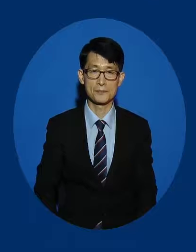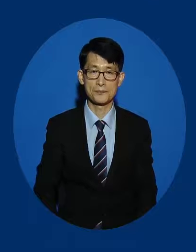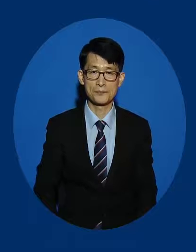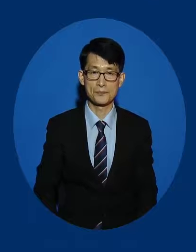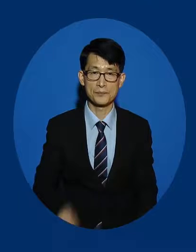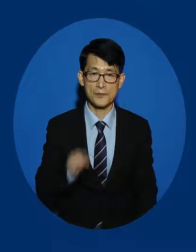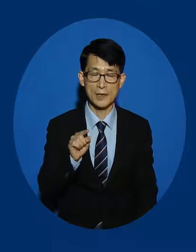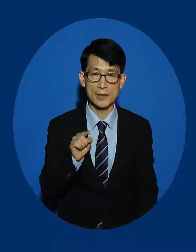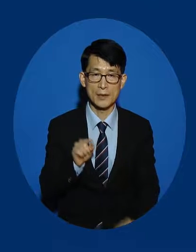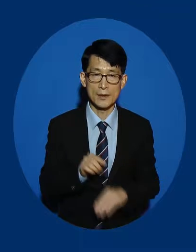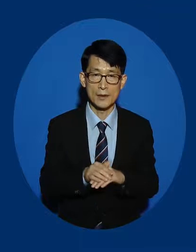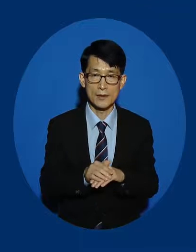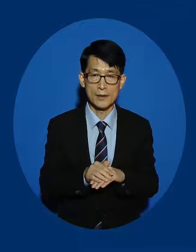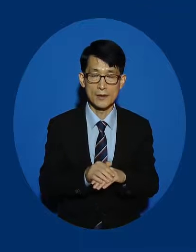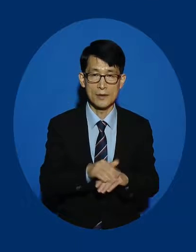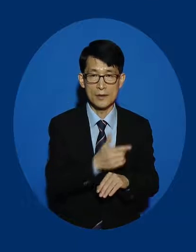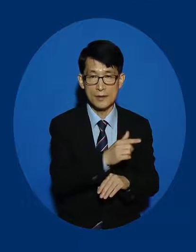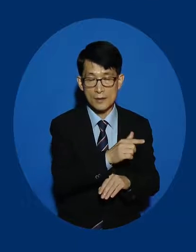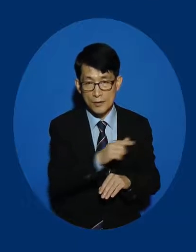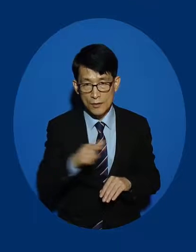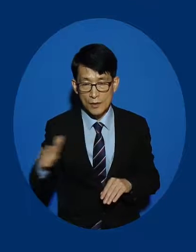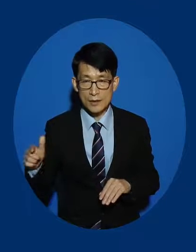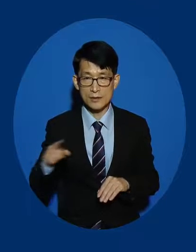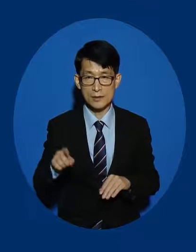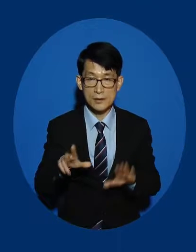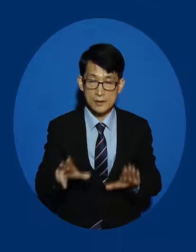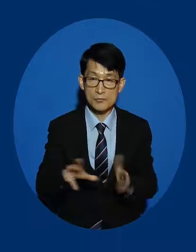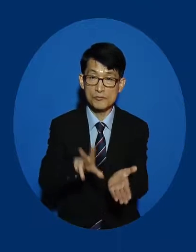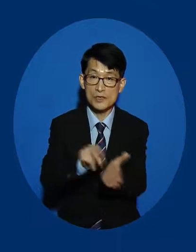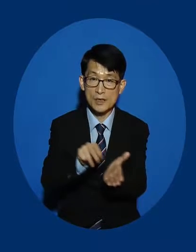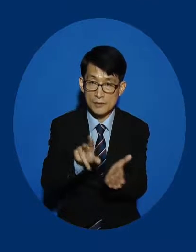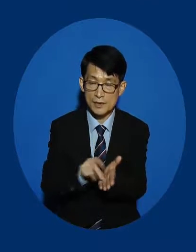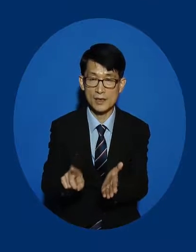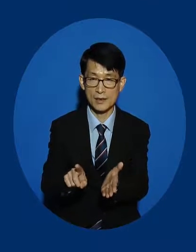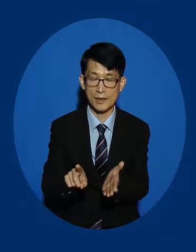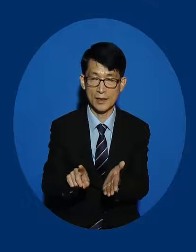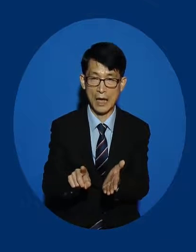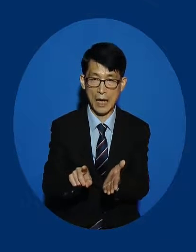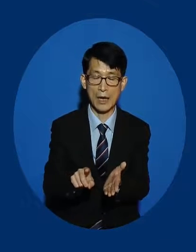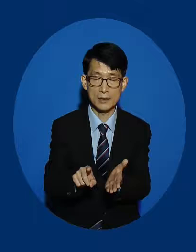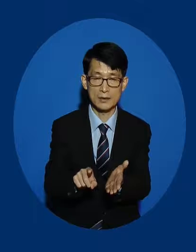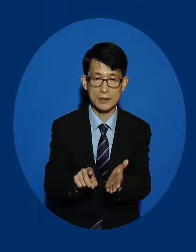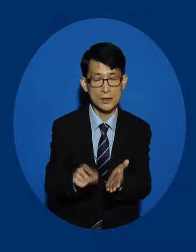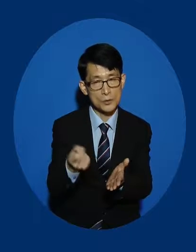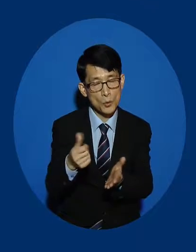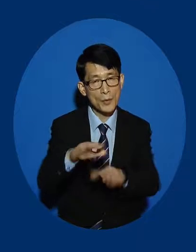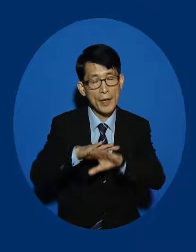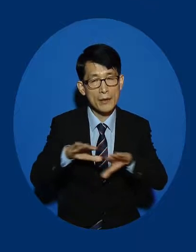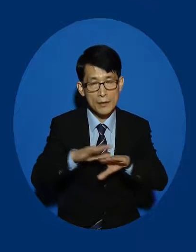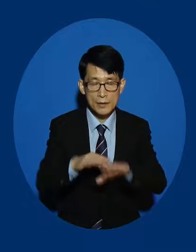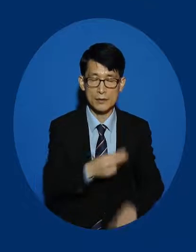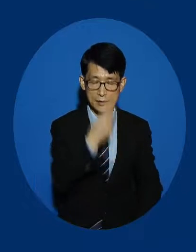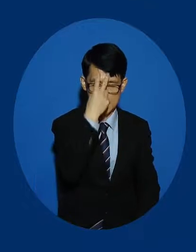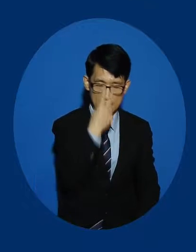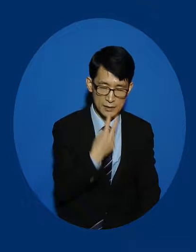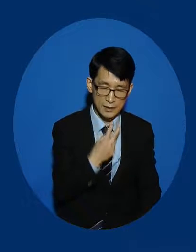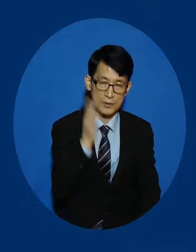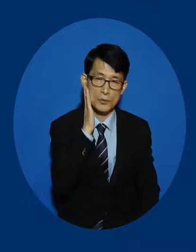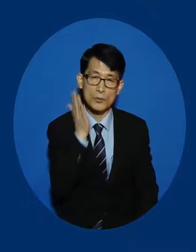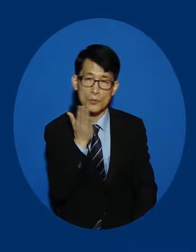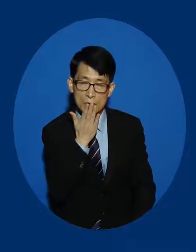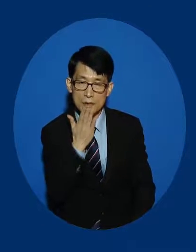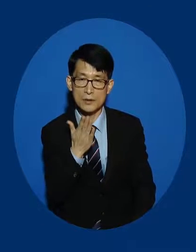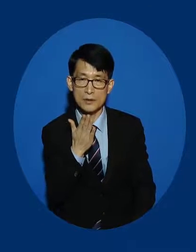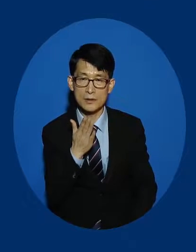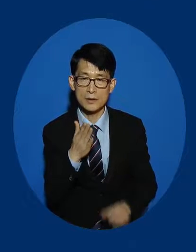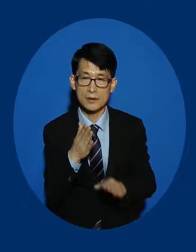이런 문제도 뭐 여러 가지 진통을 겪으면서 지금은 시각장애인들 그다음에 청각장애인들한테는 1339의